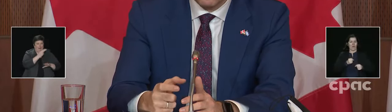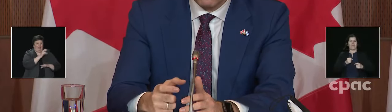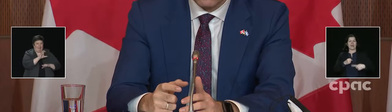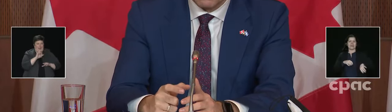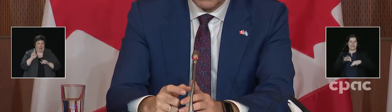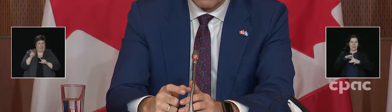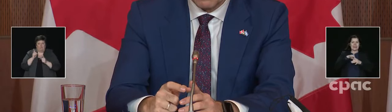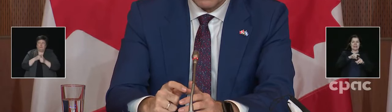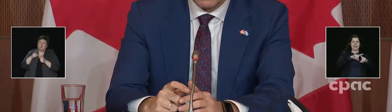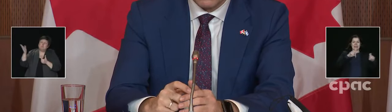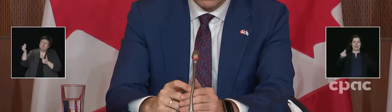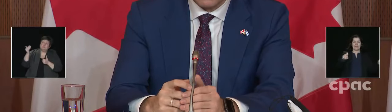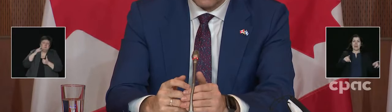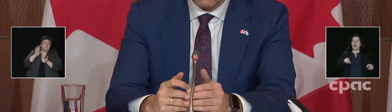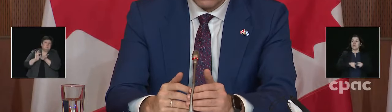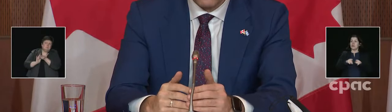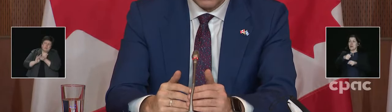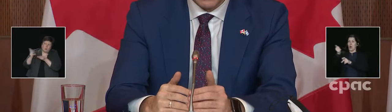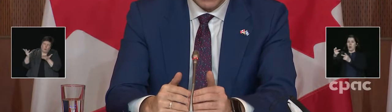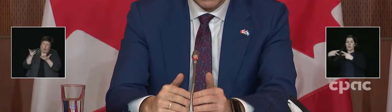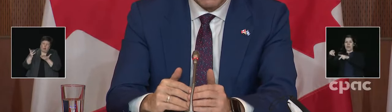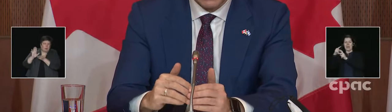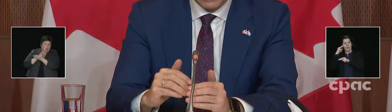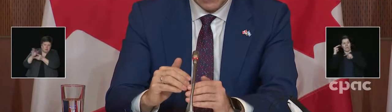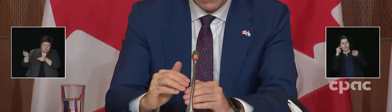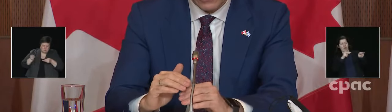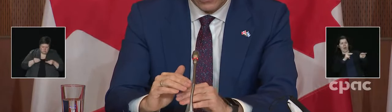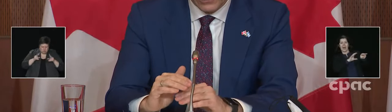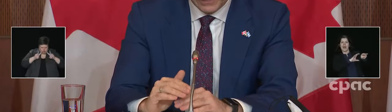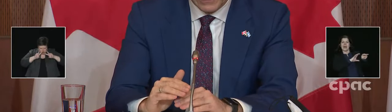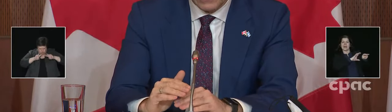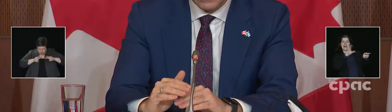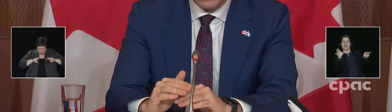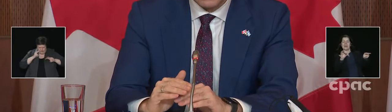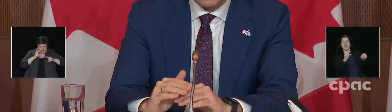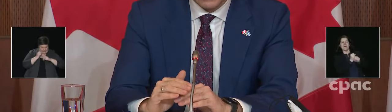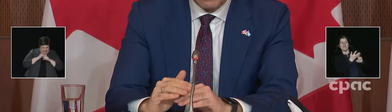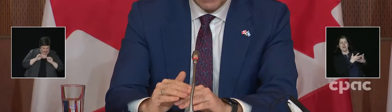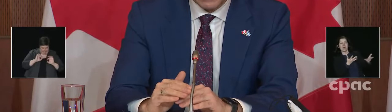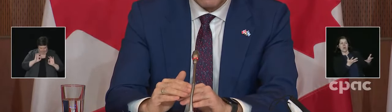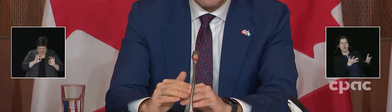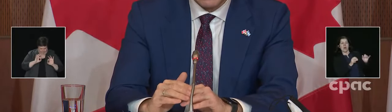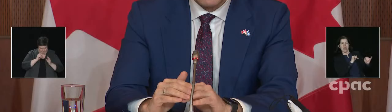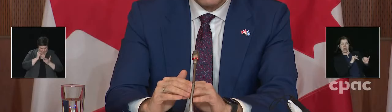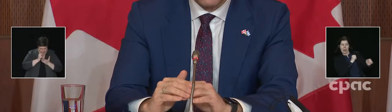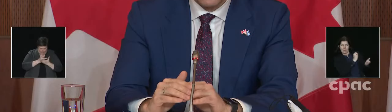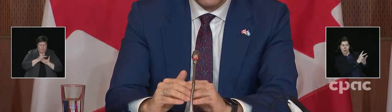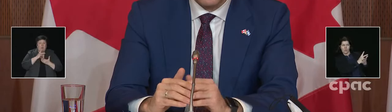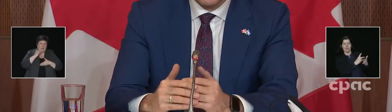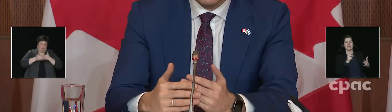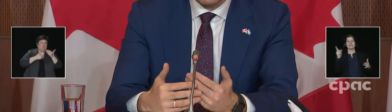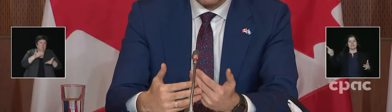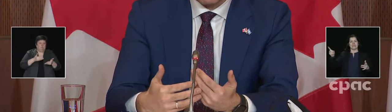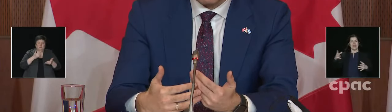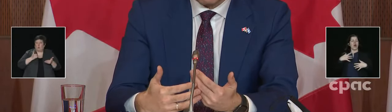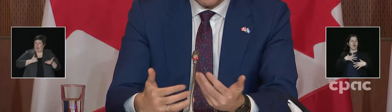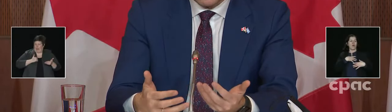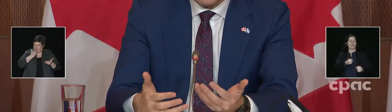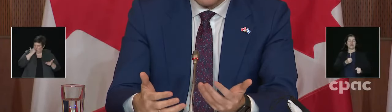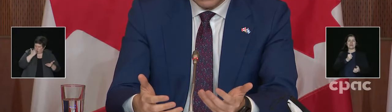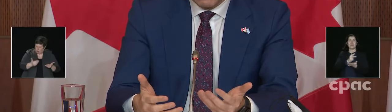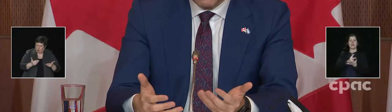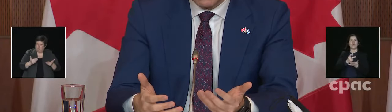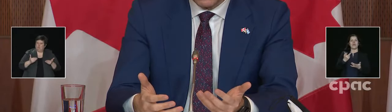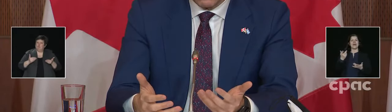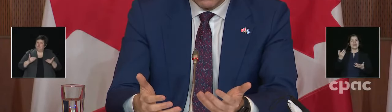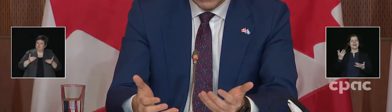l'approbation d'autres pays. Alors, ils voient souvent le Canada comme étant en tête de ligue des pays avec lesquels ils veulent